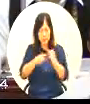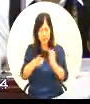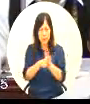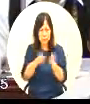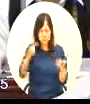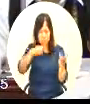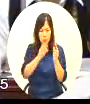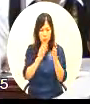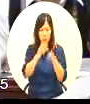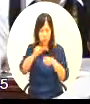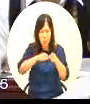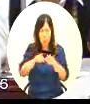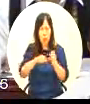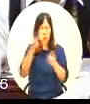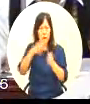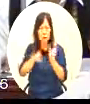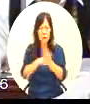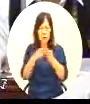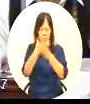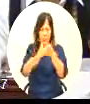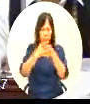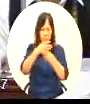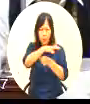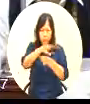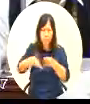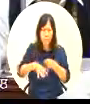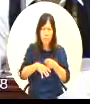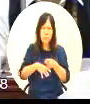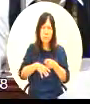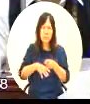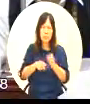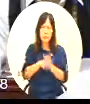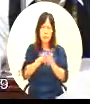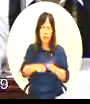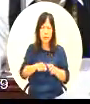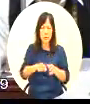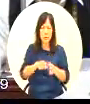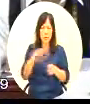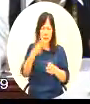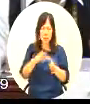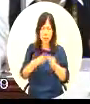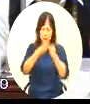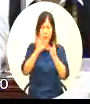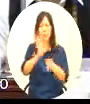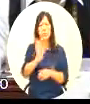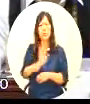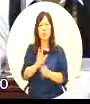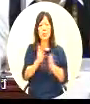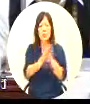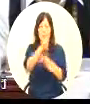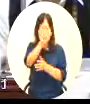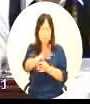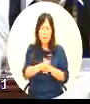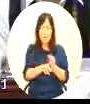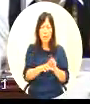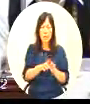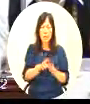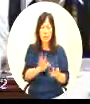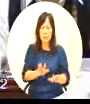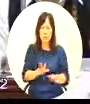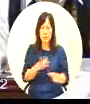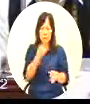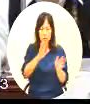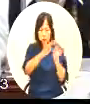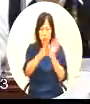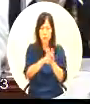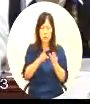跟环境说明书部分，因为我们这一部分目前是不用进二阶，但是未来目前中央其实